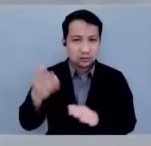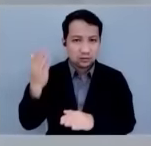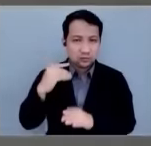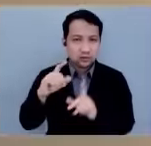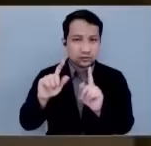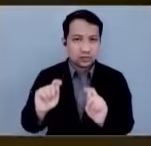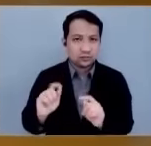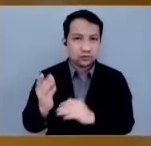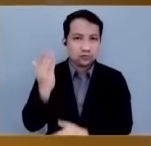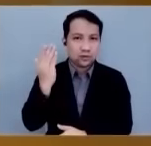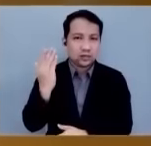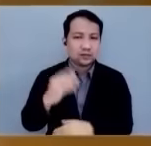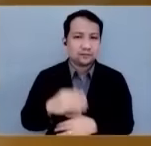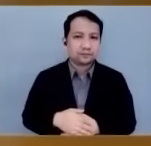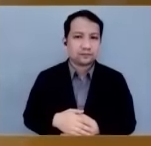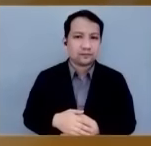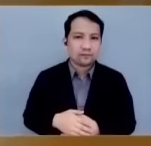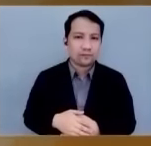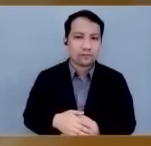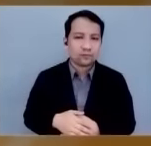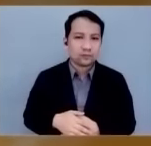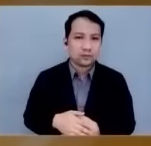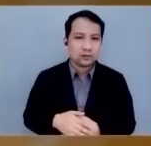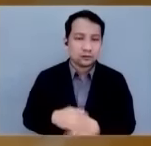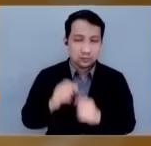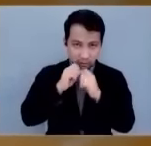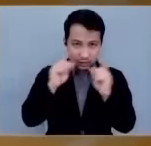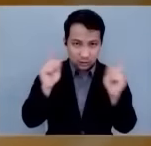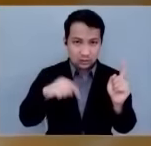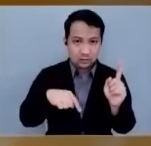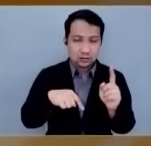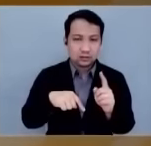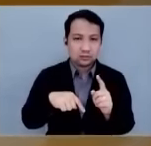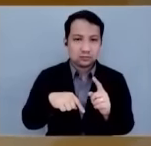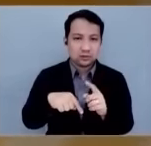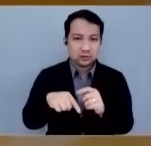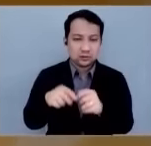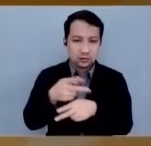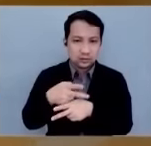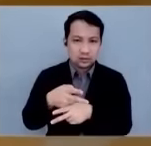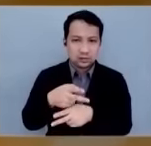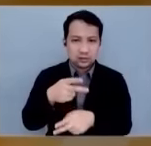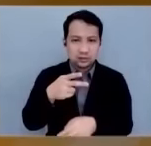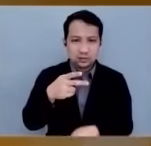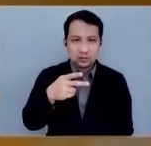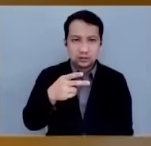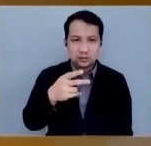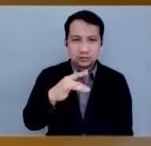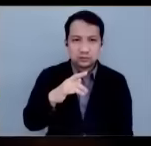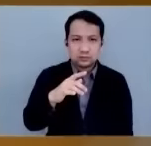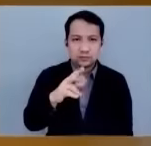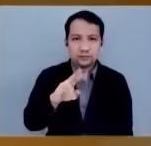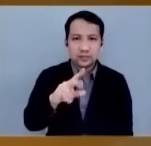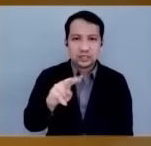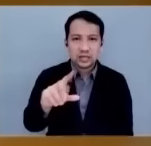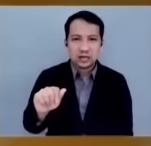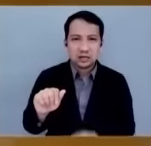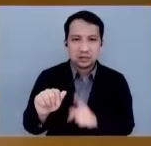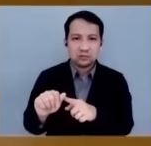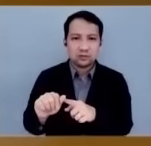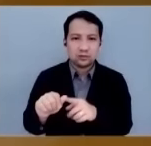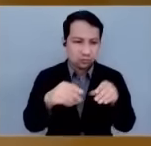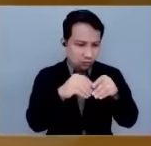umaga. Nagising na lang daw ang fur parent na si Vina Rachel na wala na sa kanilang bahay ang asong